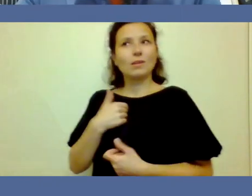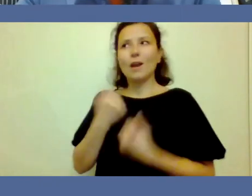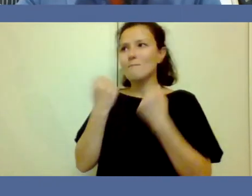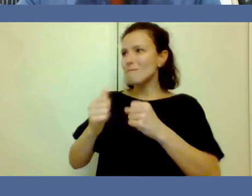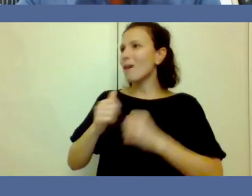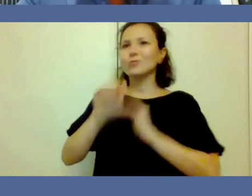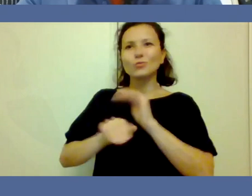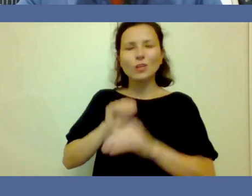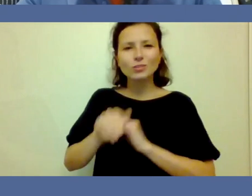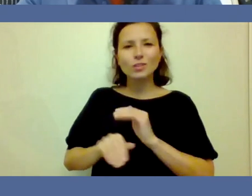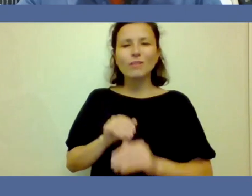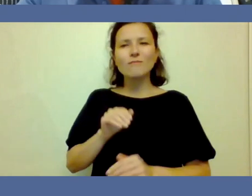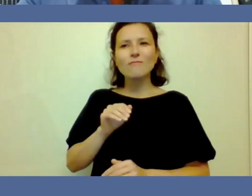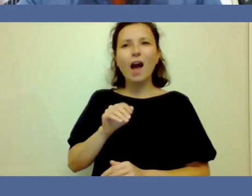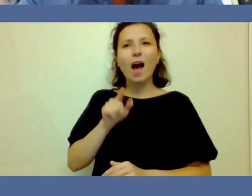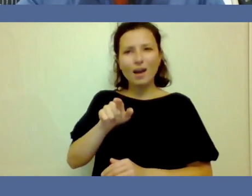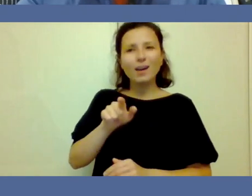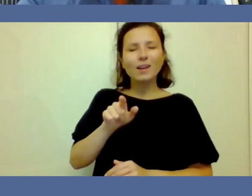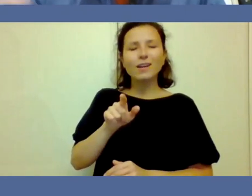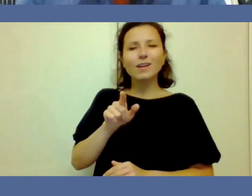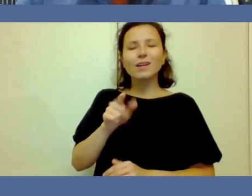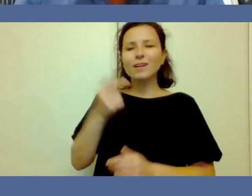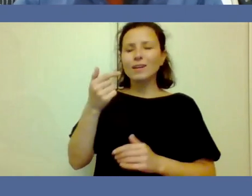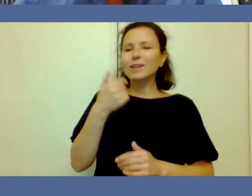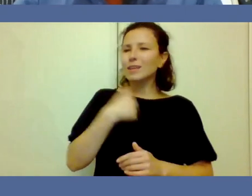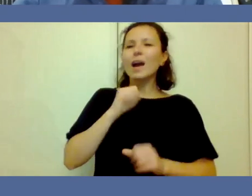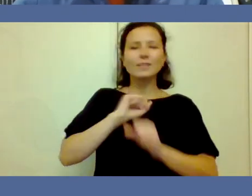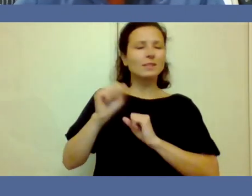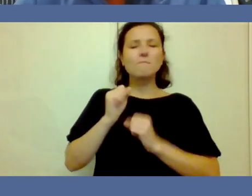bardzo szczęśliwa, gdzieś pani powiedziała, nawet jeśli